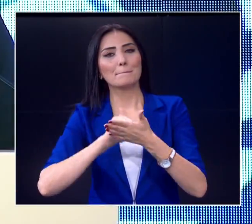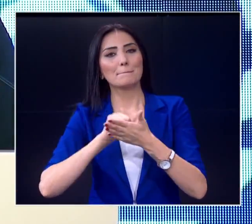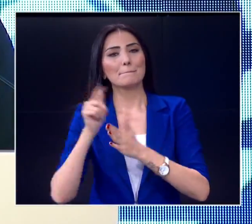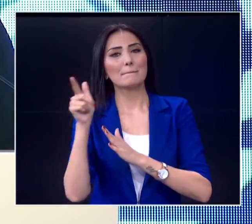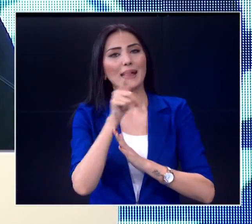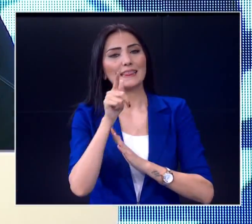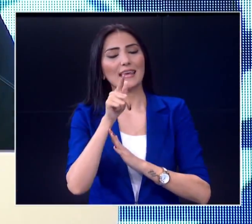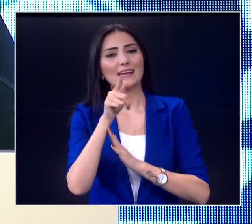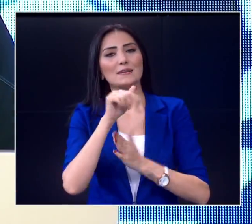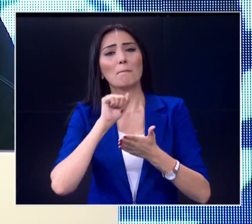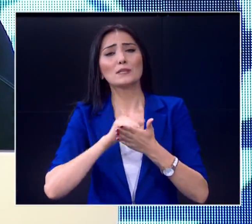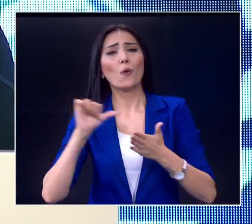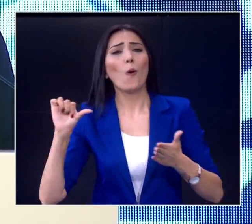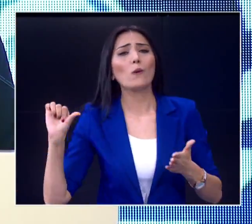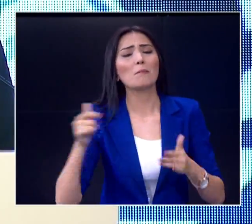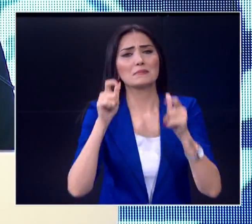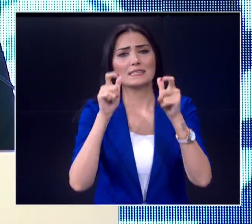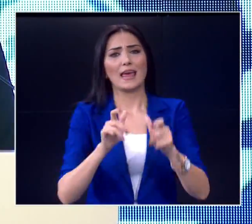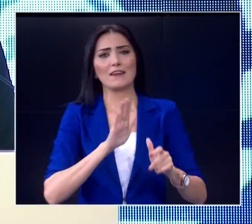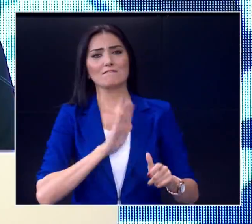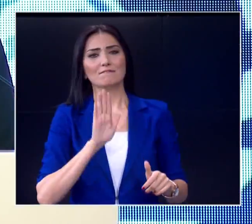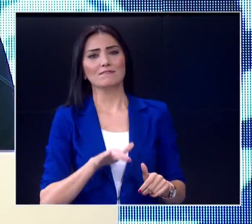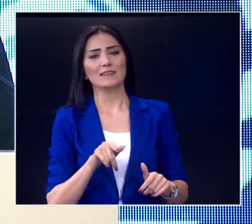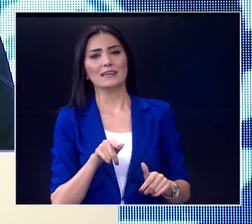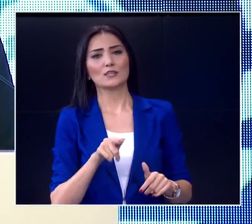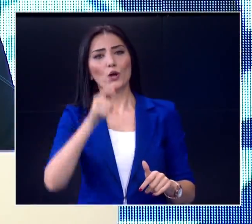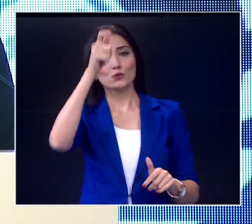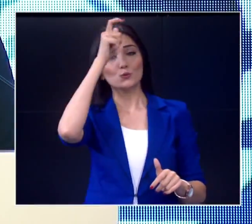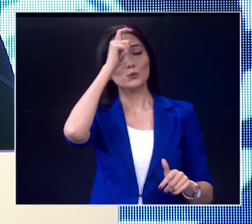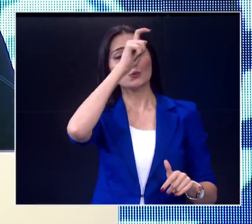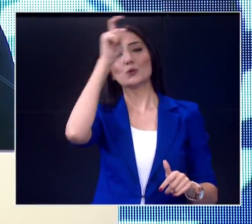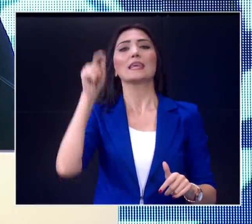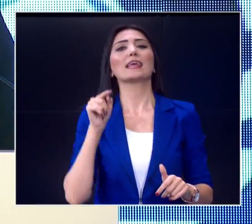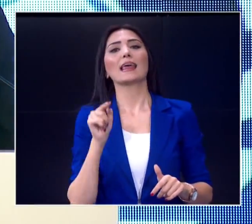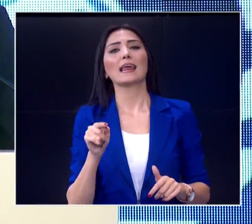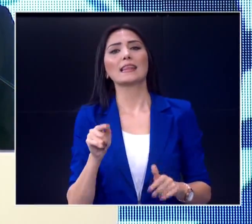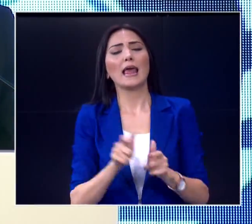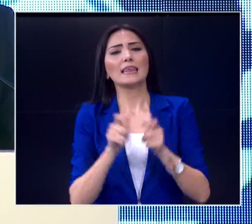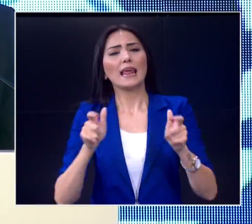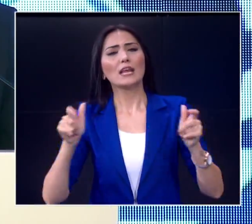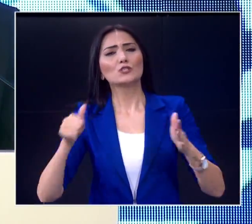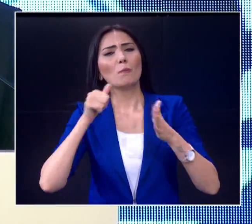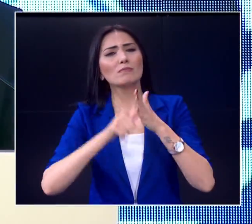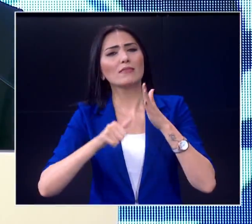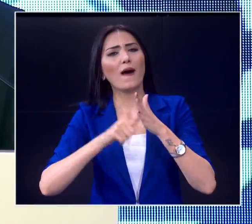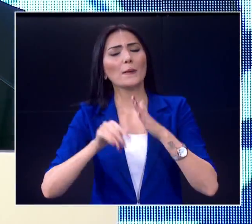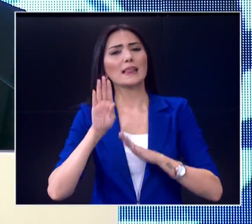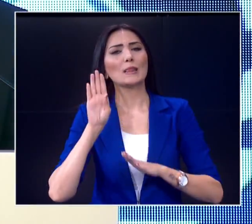basının önemli bir yeri var. Türkiye'nin gelişim tarihi,